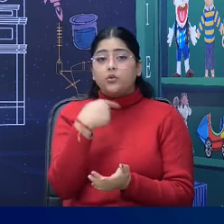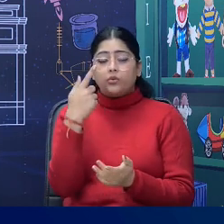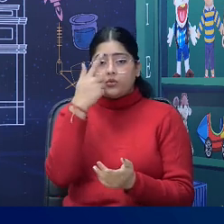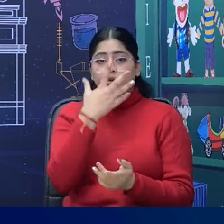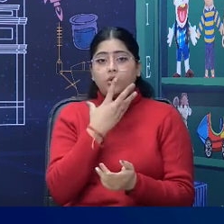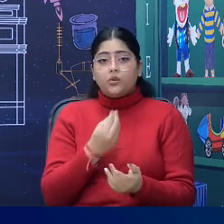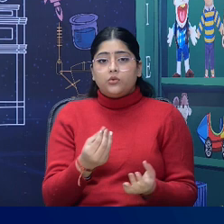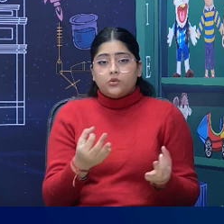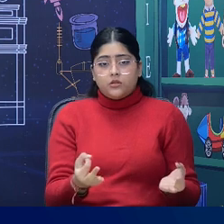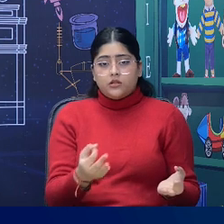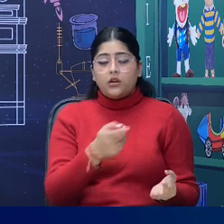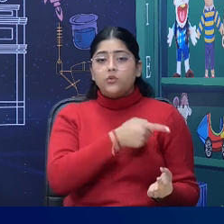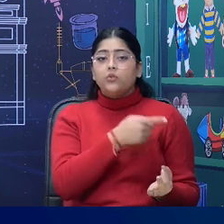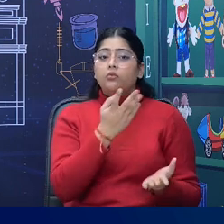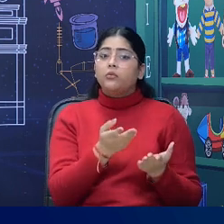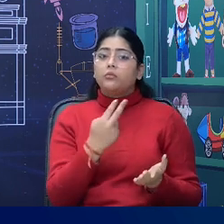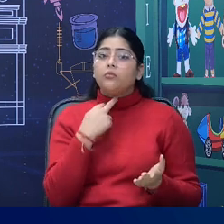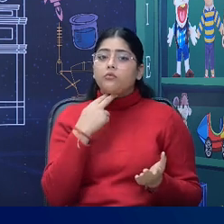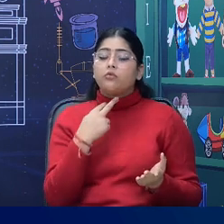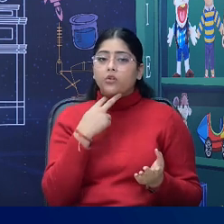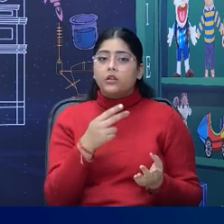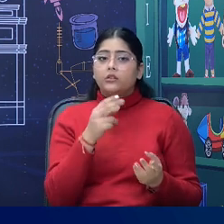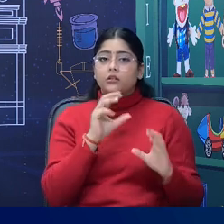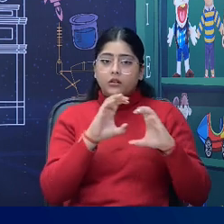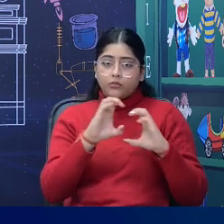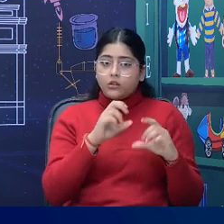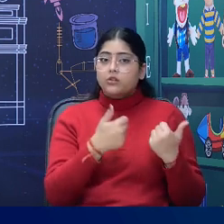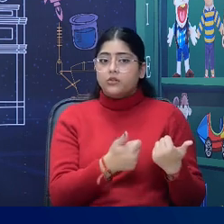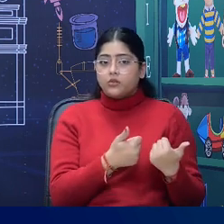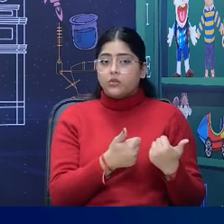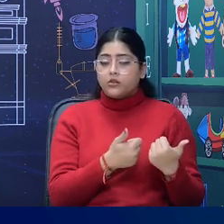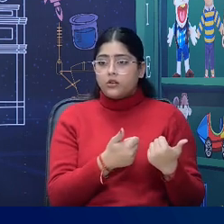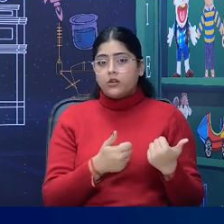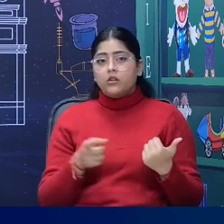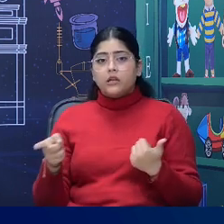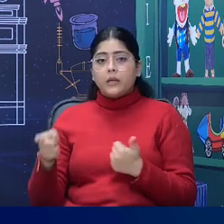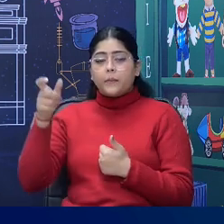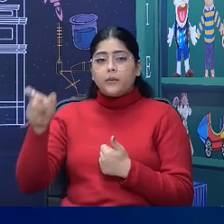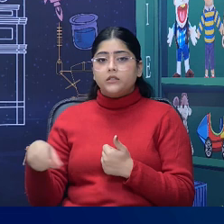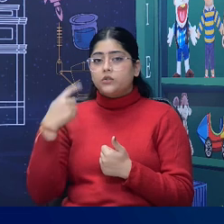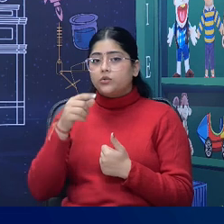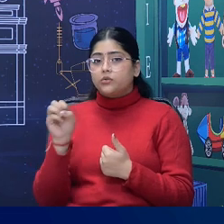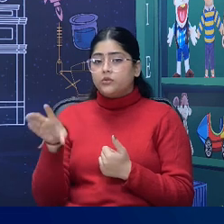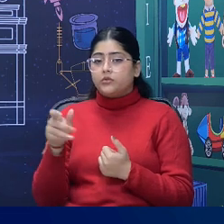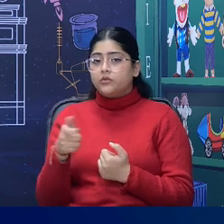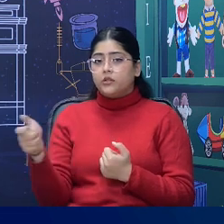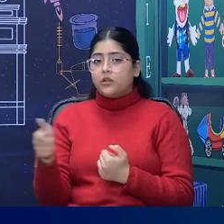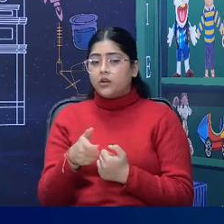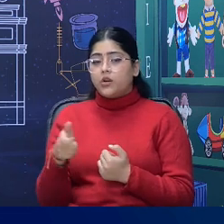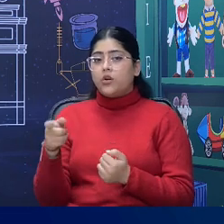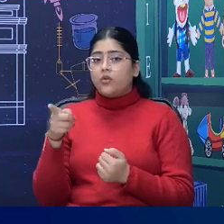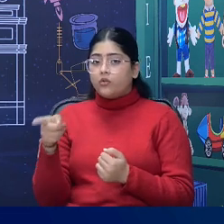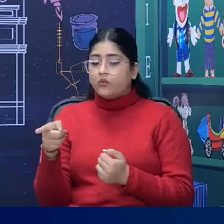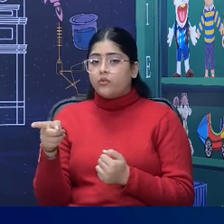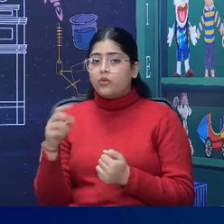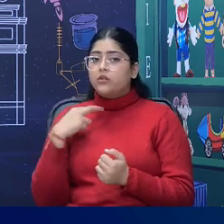बाबा बन गया साधु बन गया लेकिन जरूरी नहीं कि टॉर्च बेचने वाला भी वैसा ही साधु बन पाए या उसी तरह का रा क्रिएट कर पाए तो